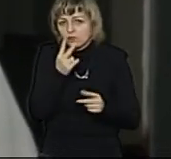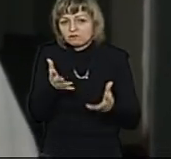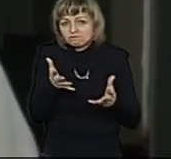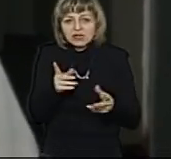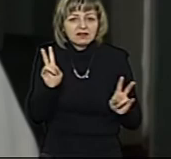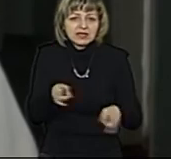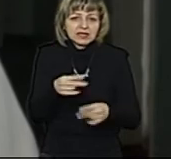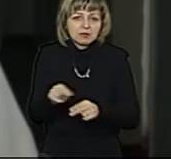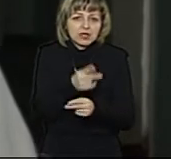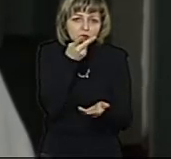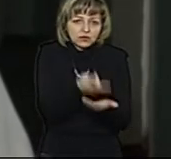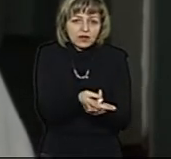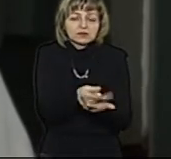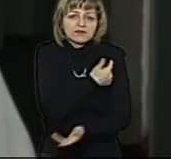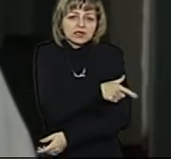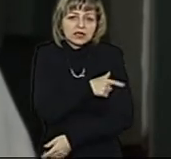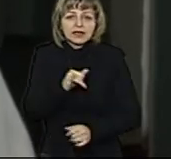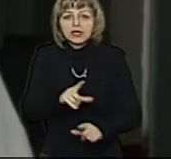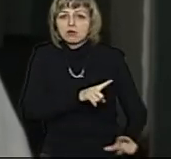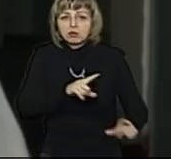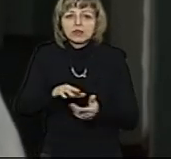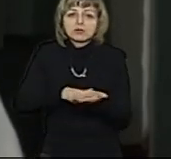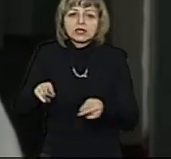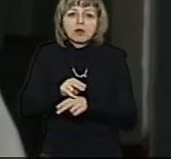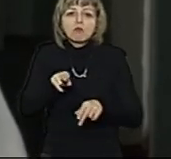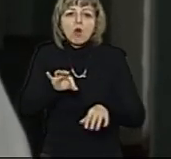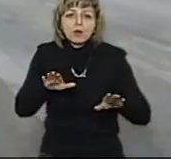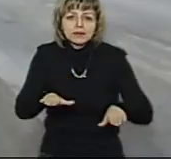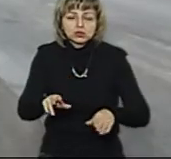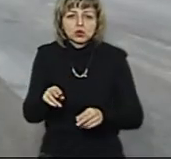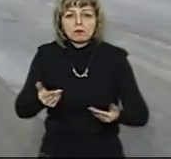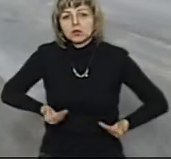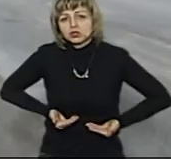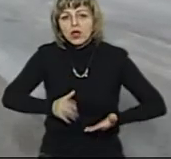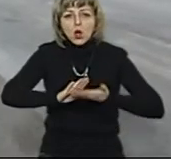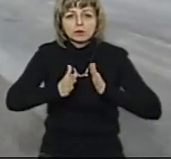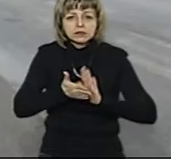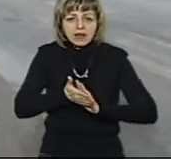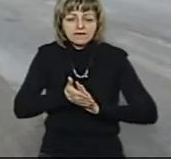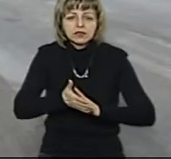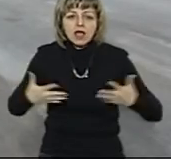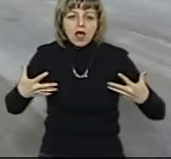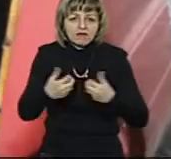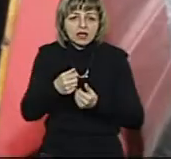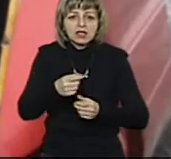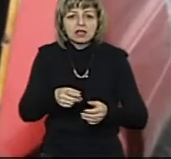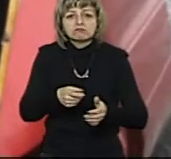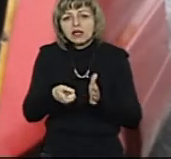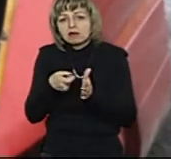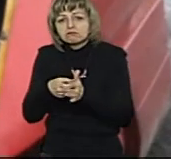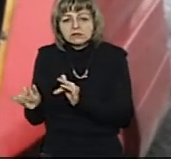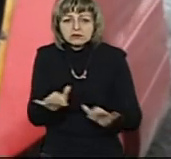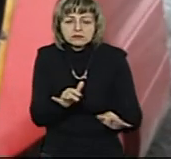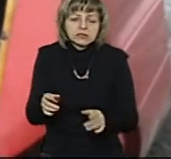визначено, що не потребують, і поїхали на продовження лікування по місцю проживання. Обставини аварії встановлюють слідчі. Павло